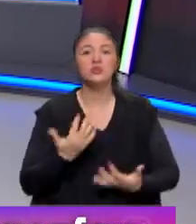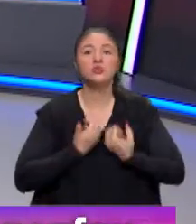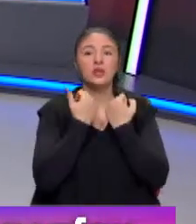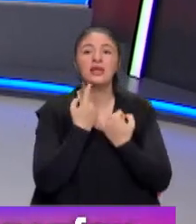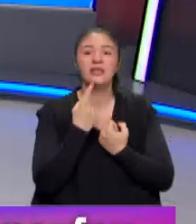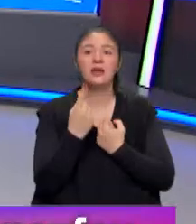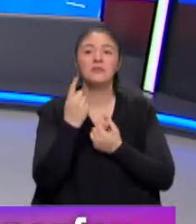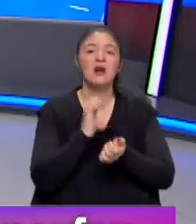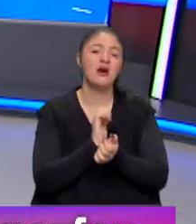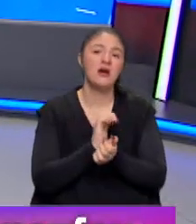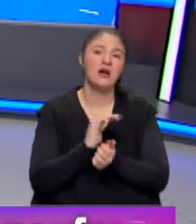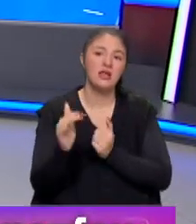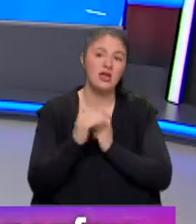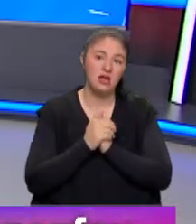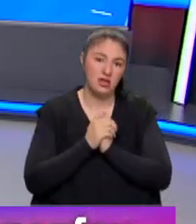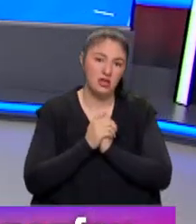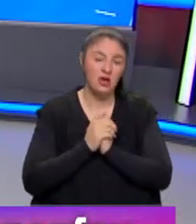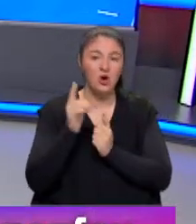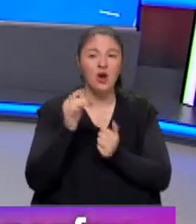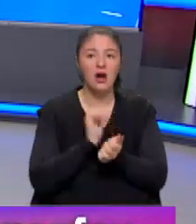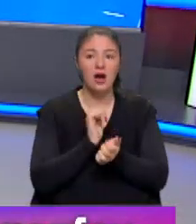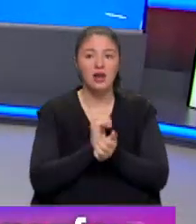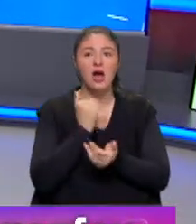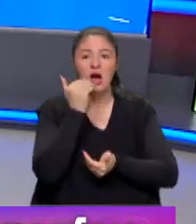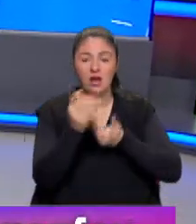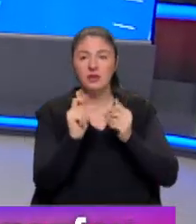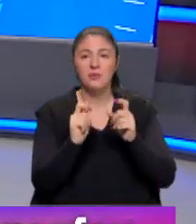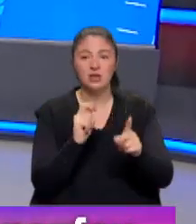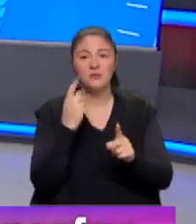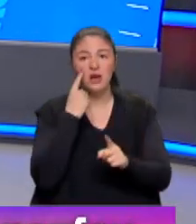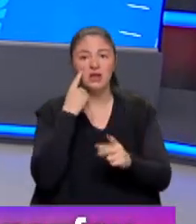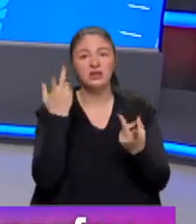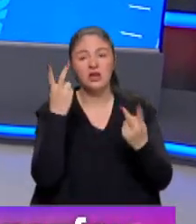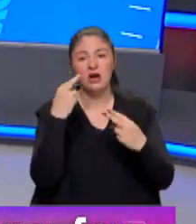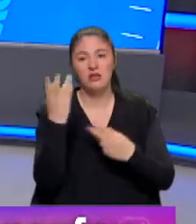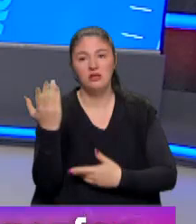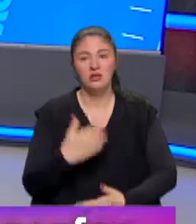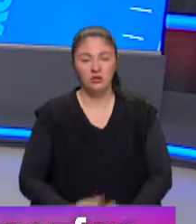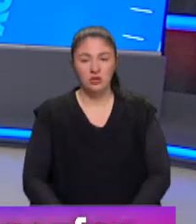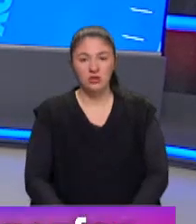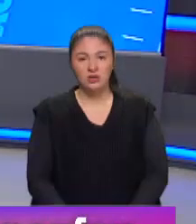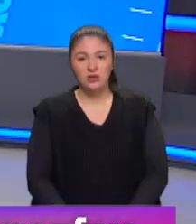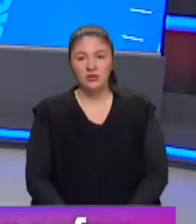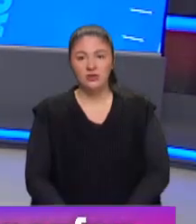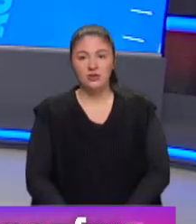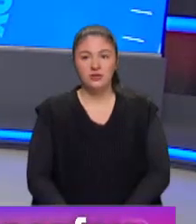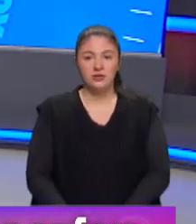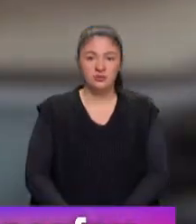kurtarın diyen bir aile. Ve o aileyi anlatırken bakın gözyaşlarına nasıl boğuldu.